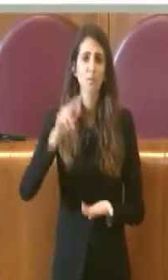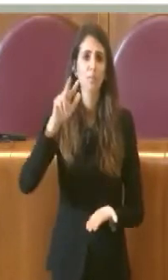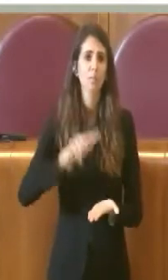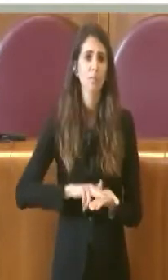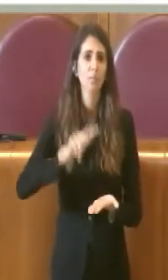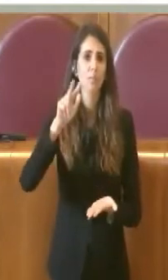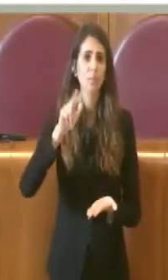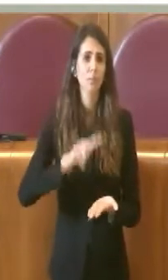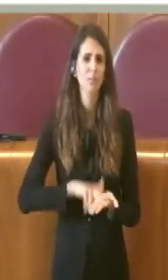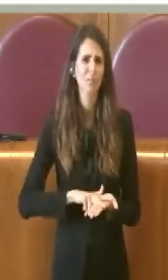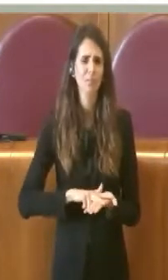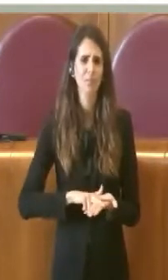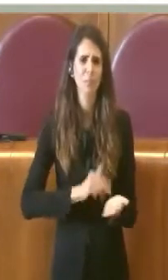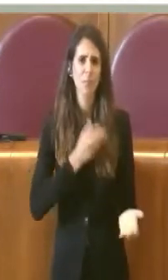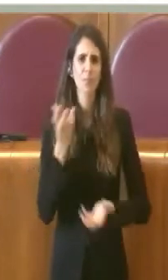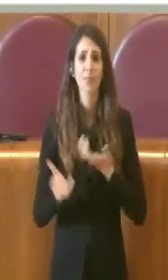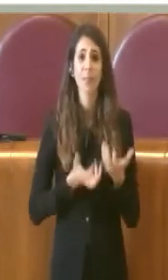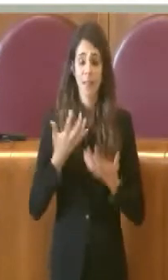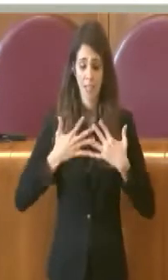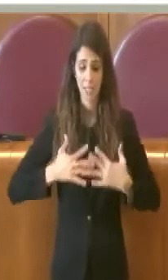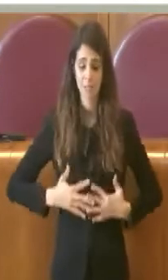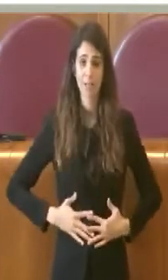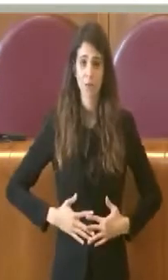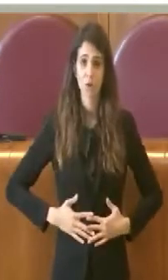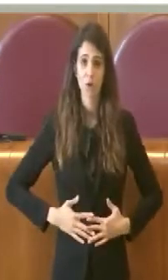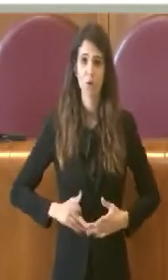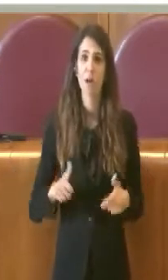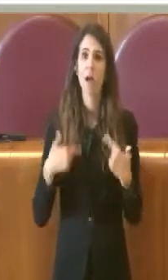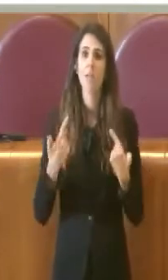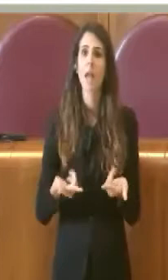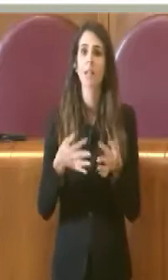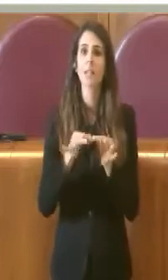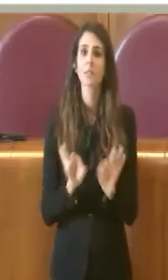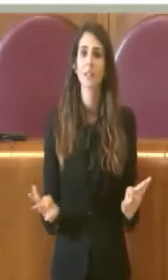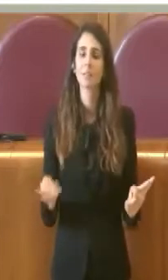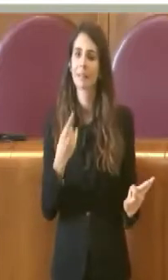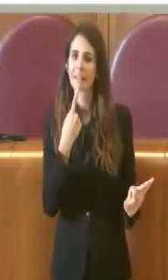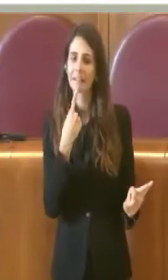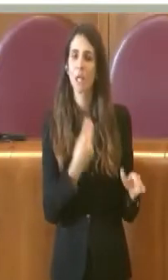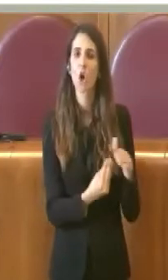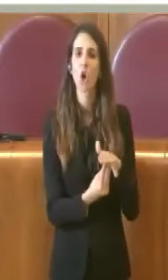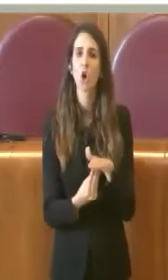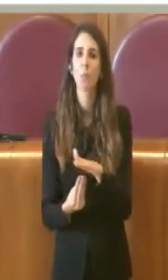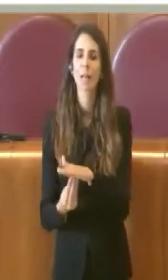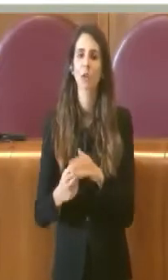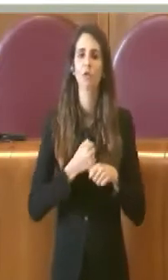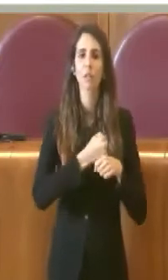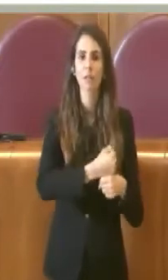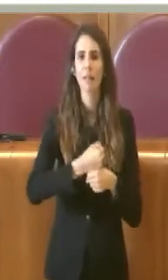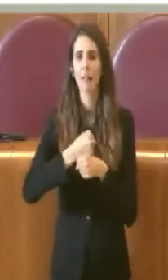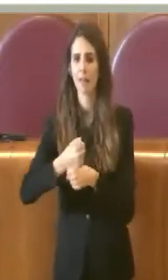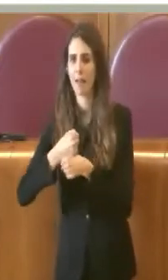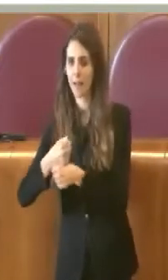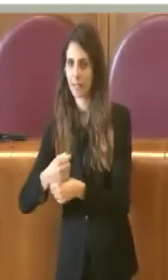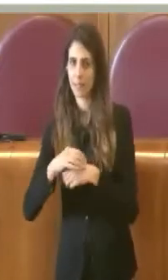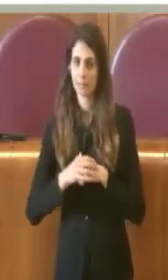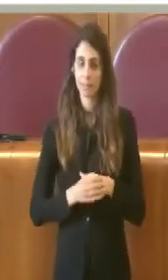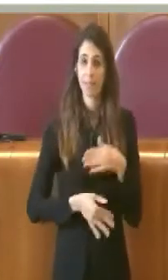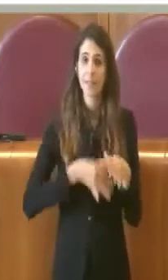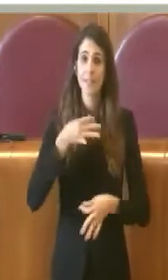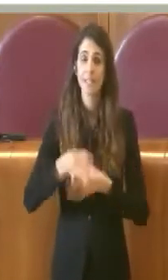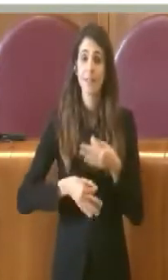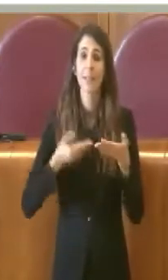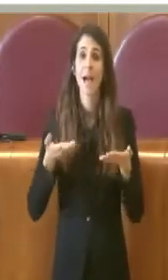sull'autorizzazione alle cremazioni, mettendo a disposizione a diversi operatori dei servizi delegati, e dunque adesso le pratiche